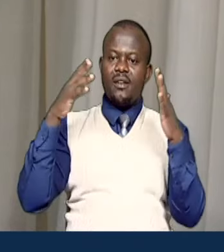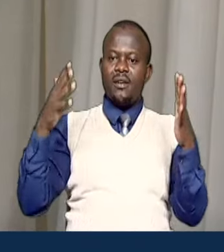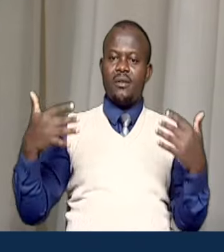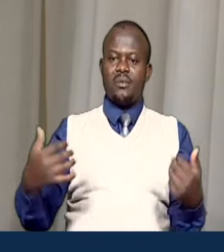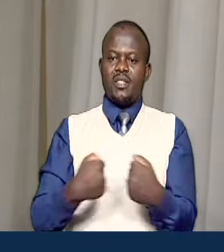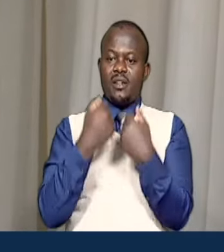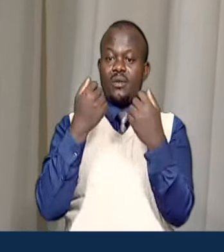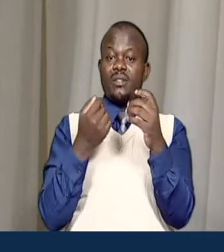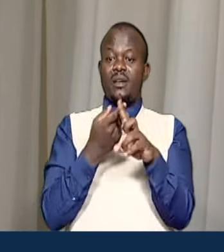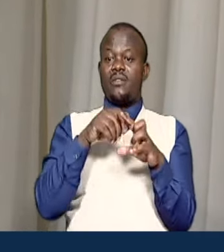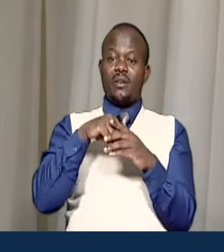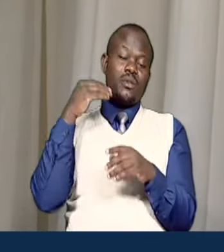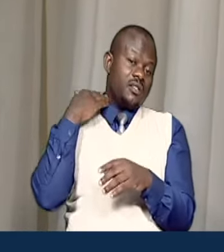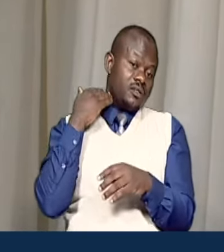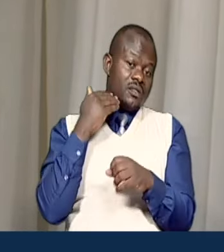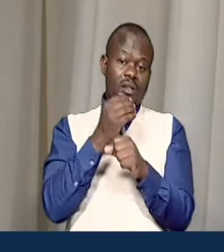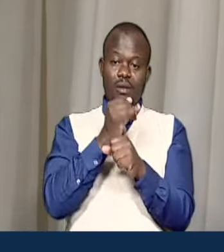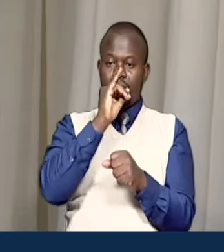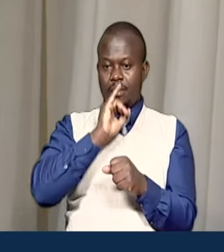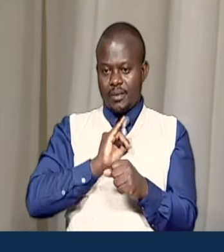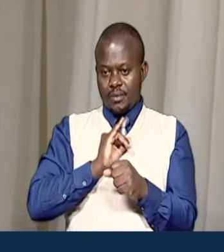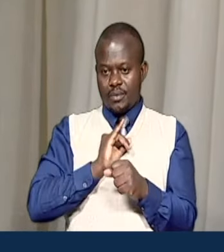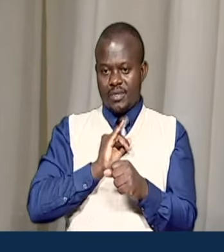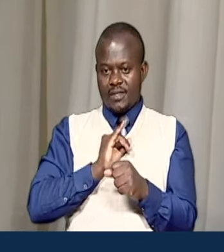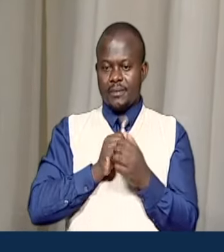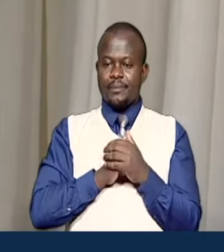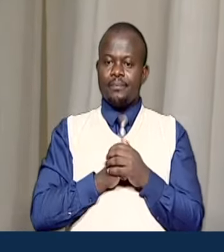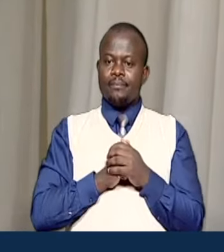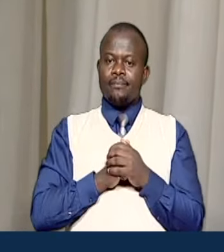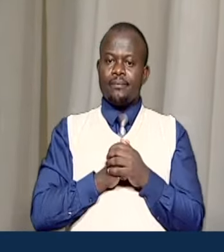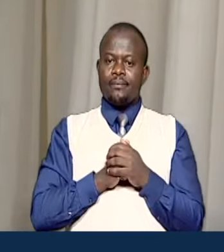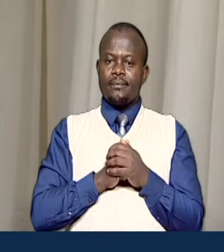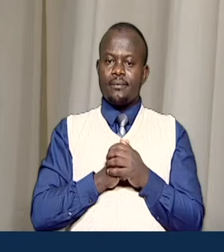y'ingaruka twatewe na Jenoside yakorewe Abatutsi.